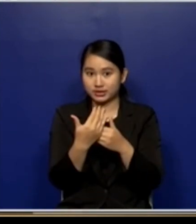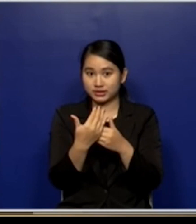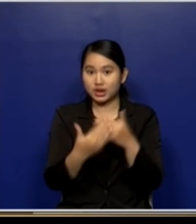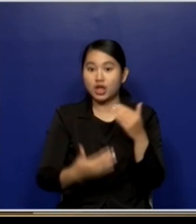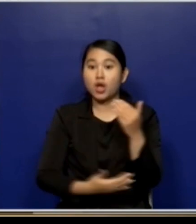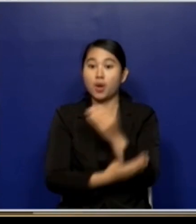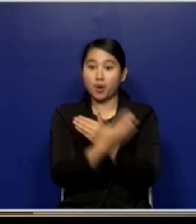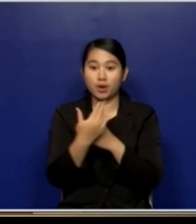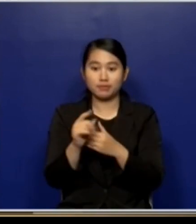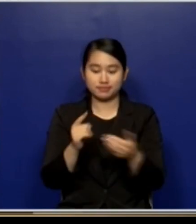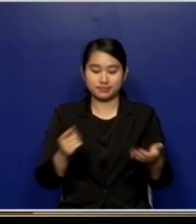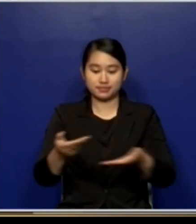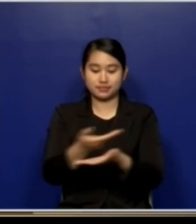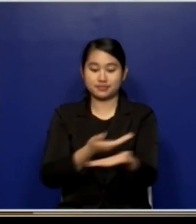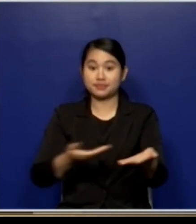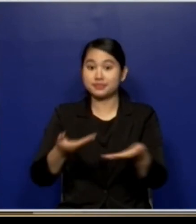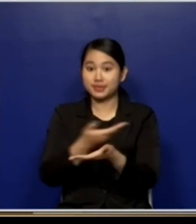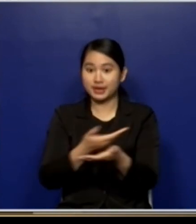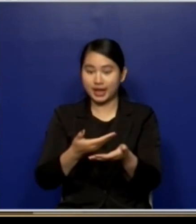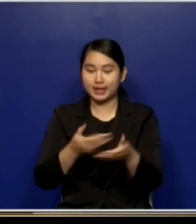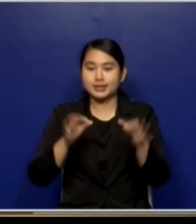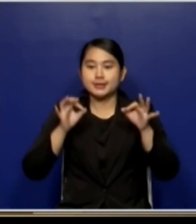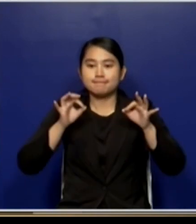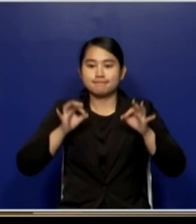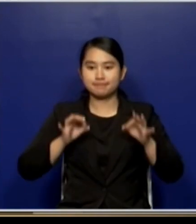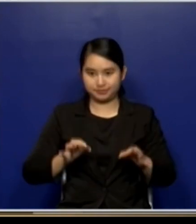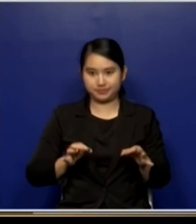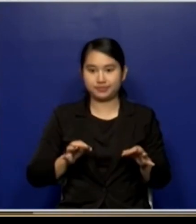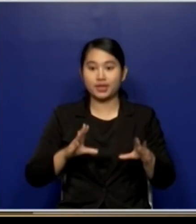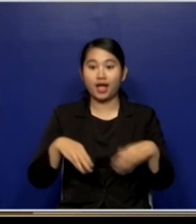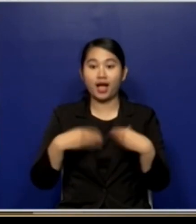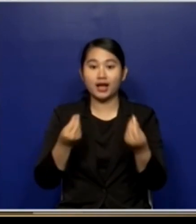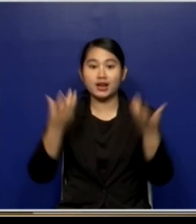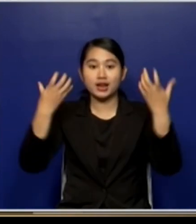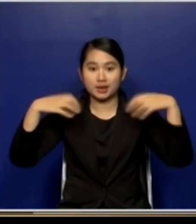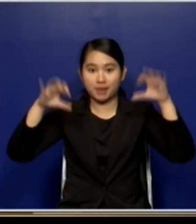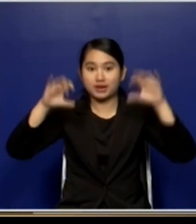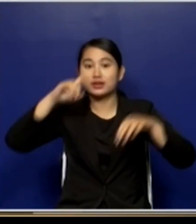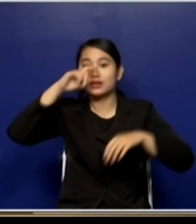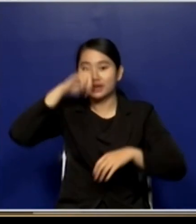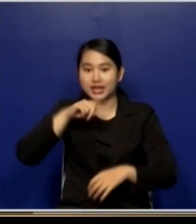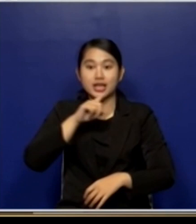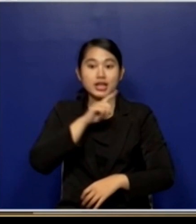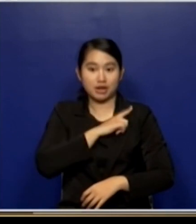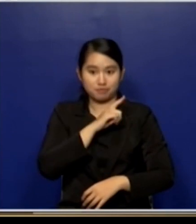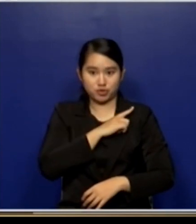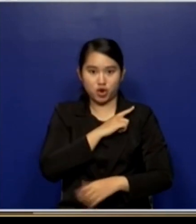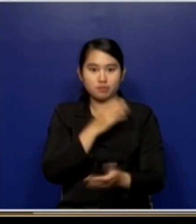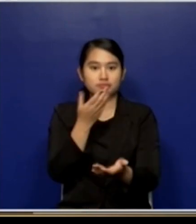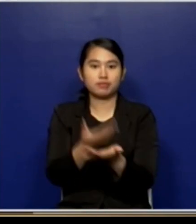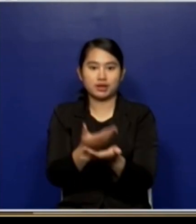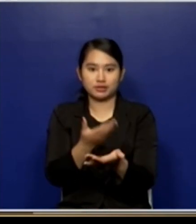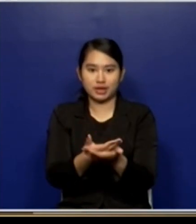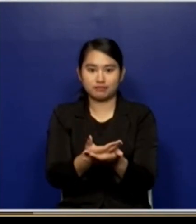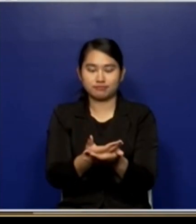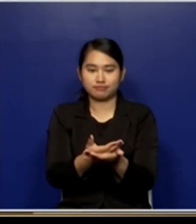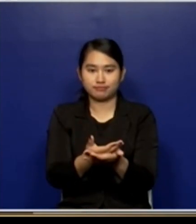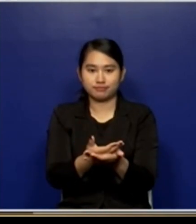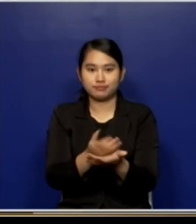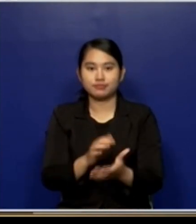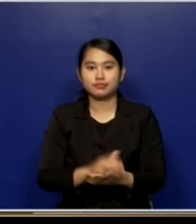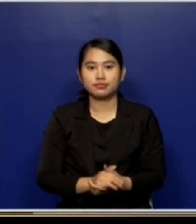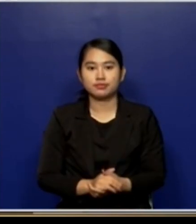อาจพิจารณาตัดสินให้ประเทศไทยต้องรับผิดชอบต่อมูลค่าความเสียหายที่เกิดขึ้น